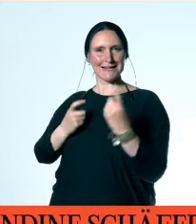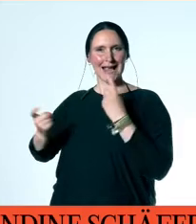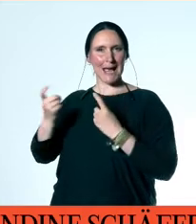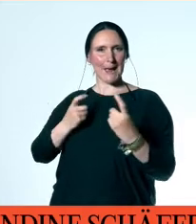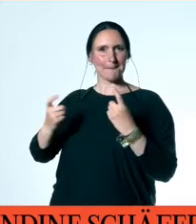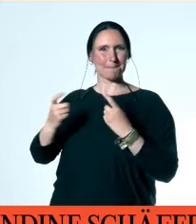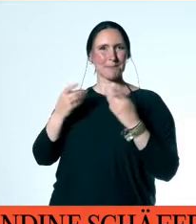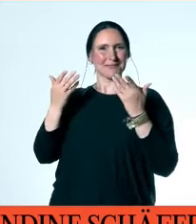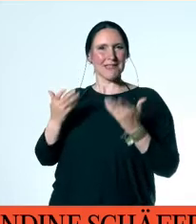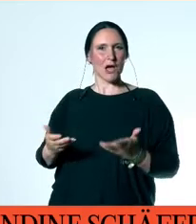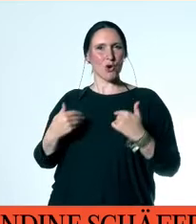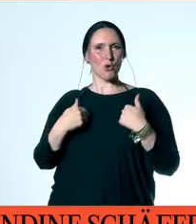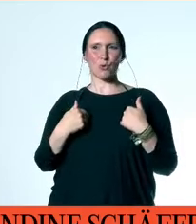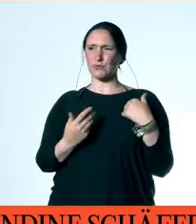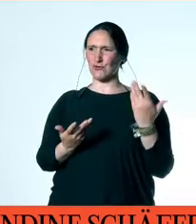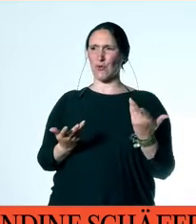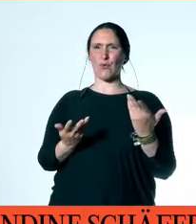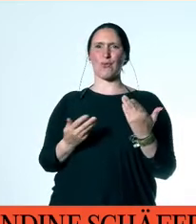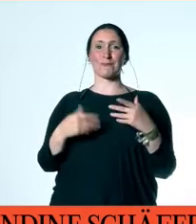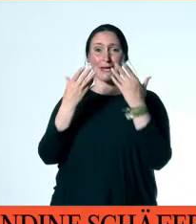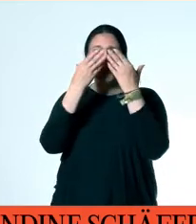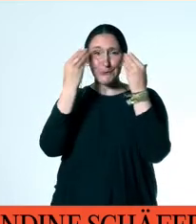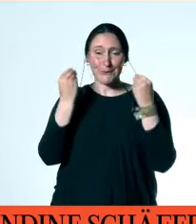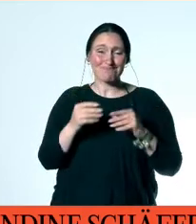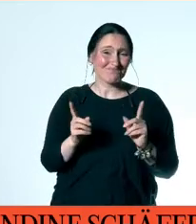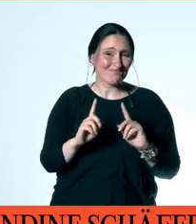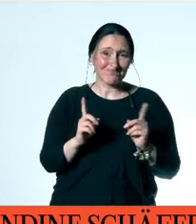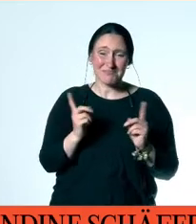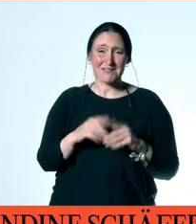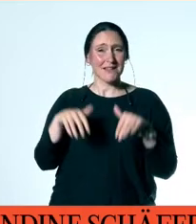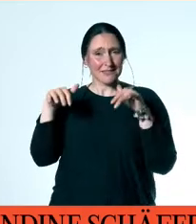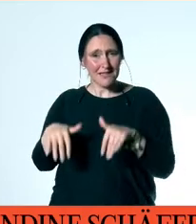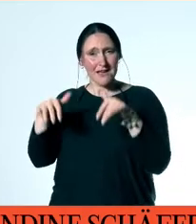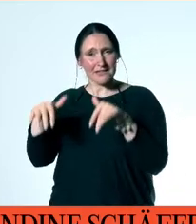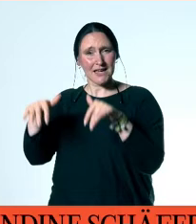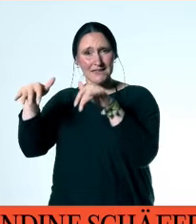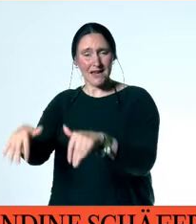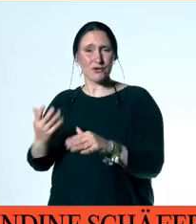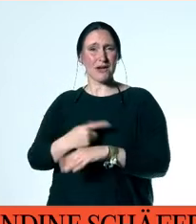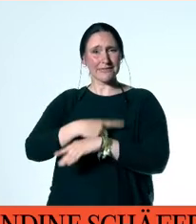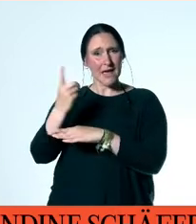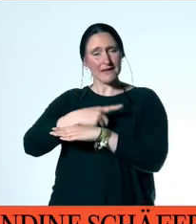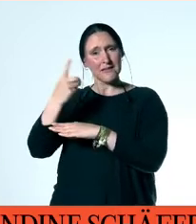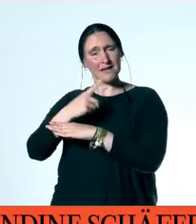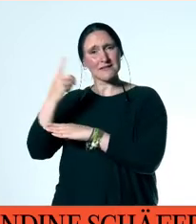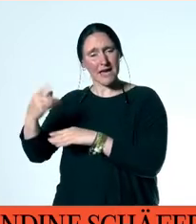als indigenous people. And I think one of the challenges ist das ein